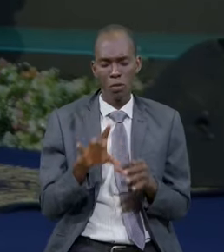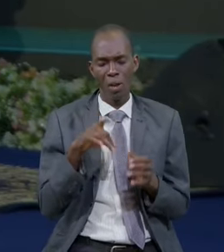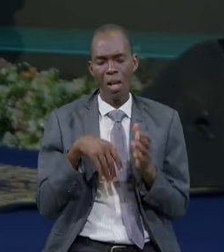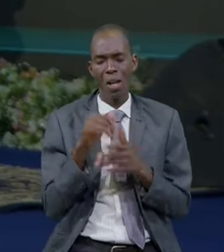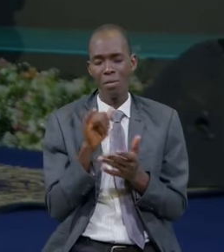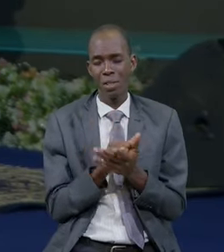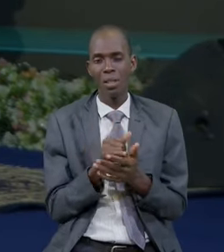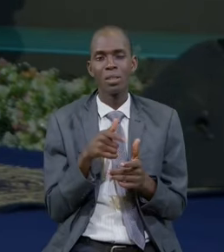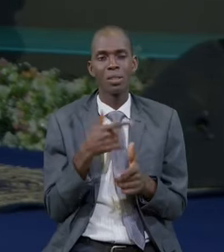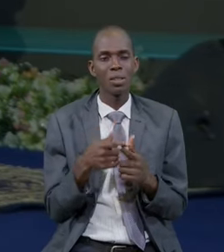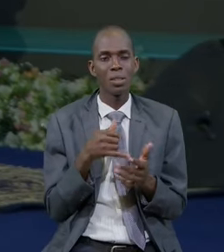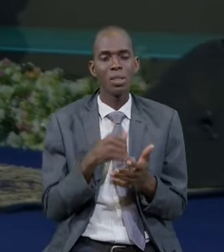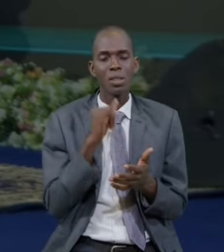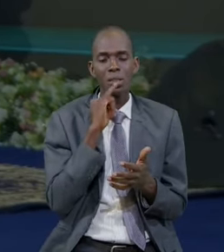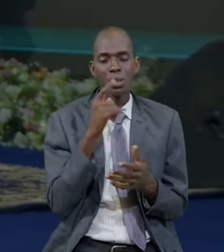nous pour nous